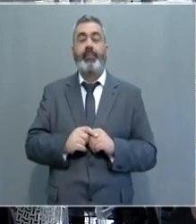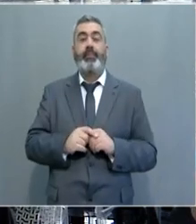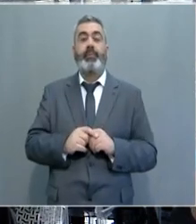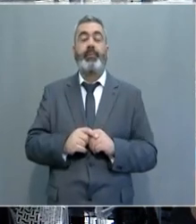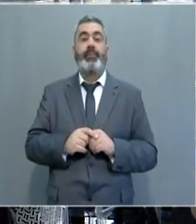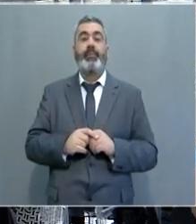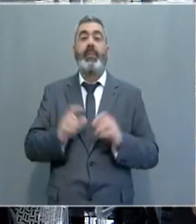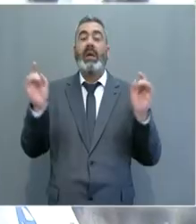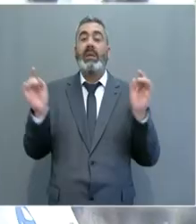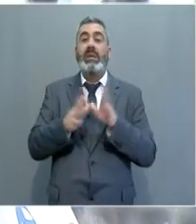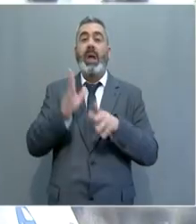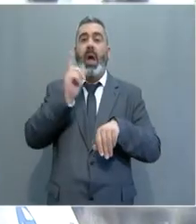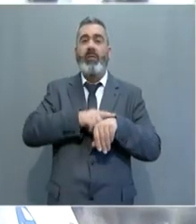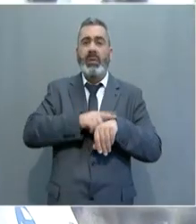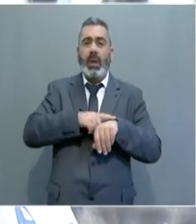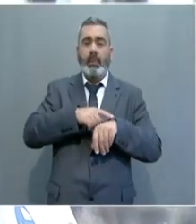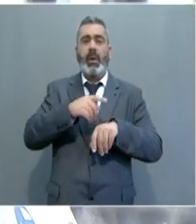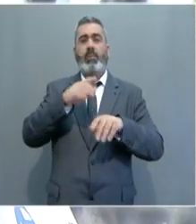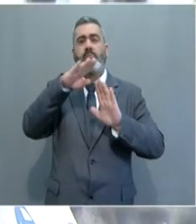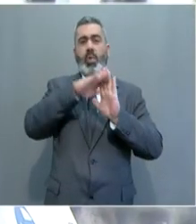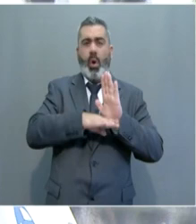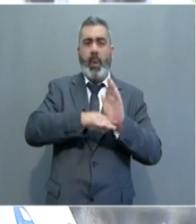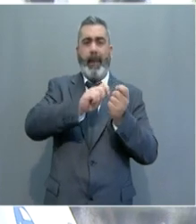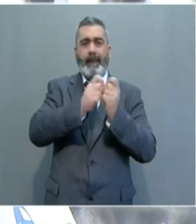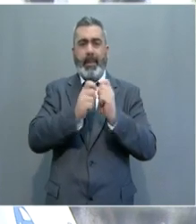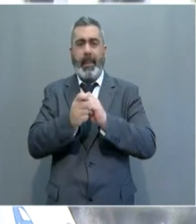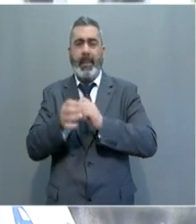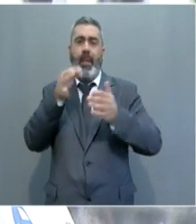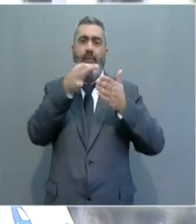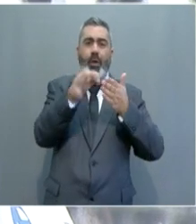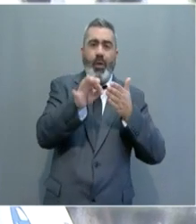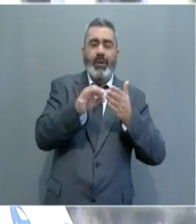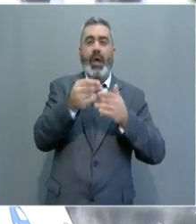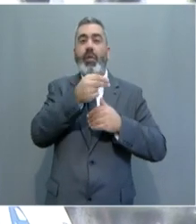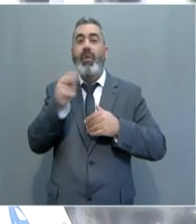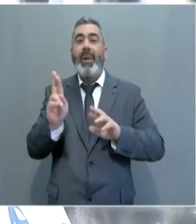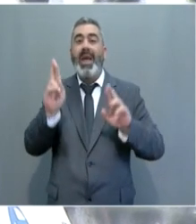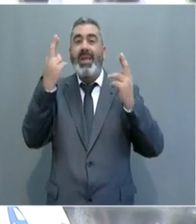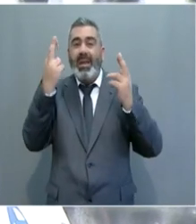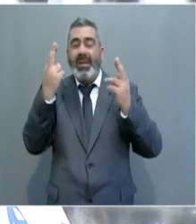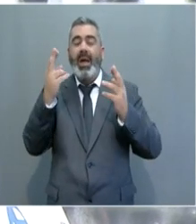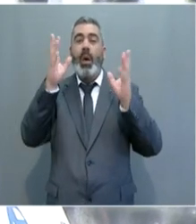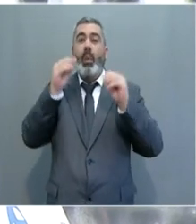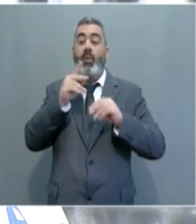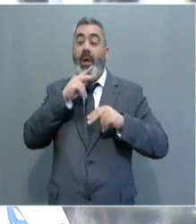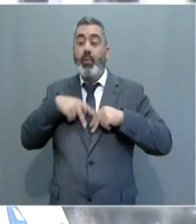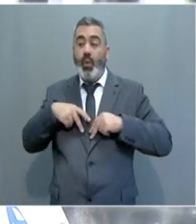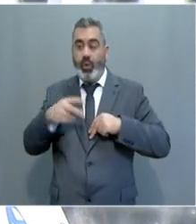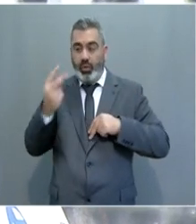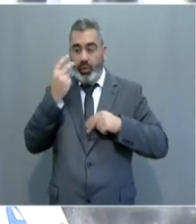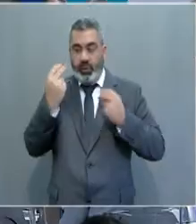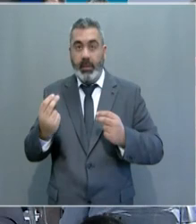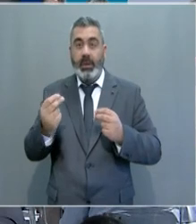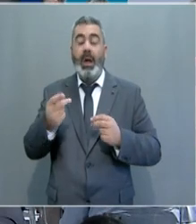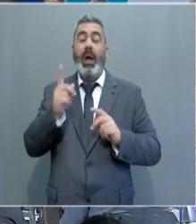μικρές διορθωτικές παρεμβάσεις γίνουν στο Εθνικό Σχέδιο Ενέργειας και Κλίματος, αγαπητέ μου Υπουργέ, σε καμία